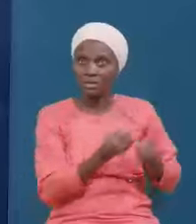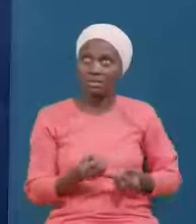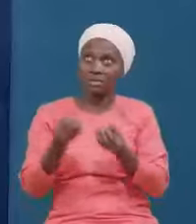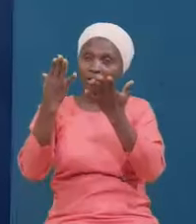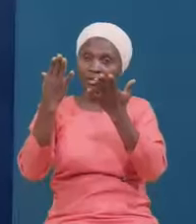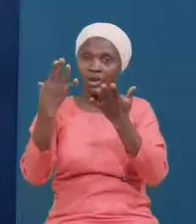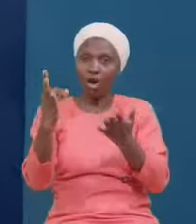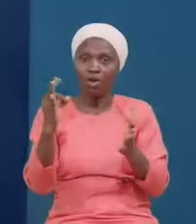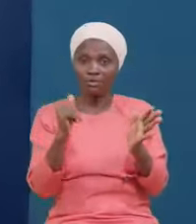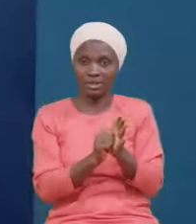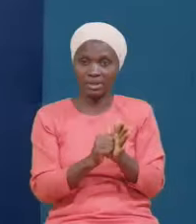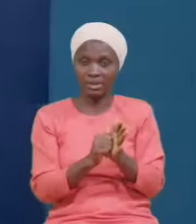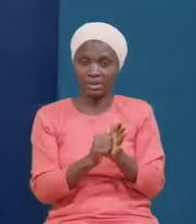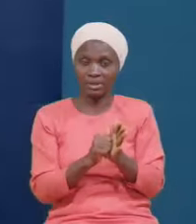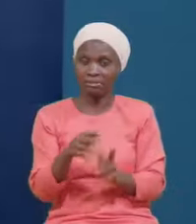of that